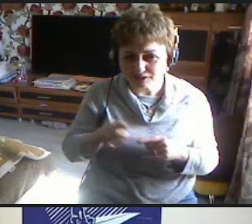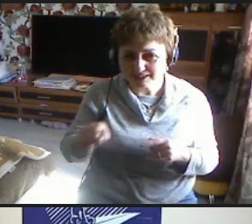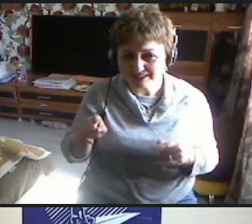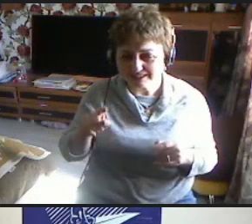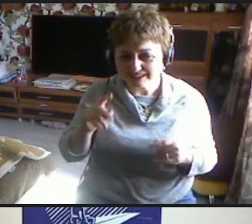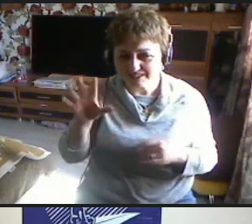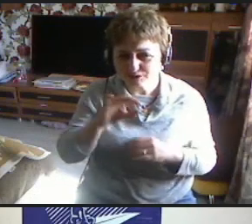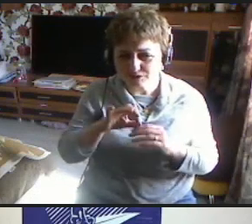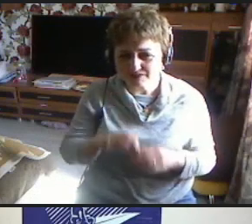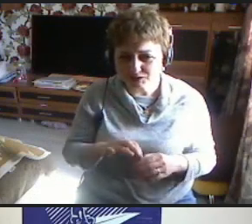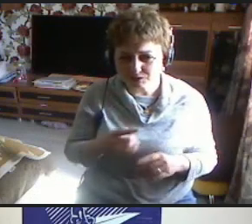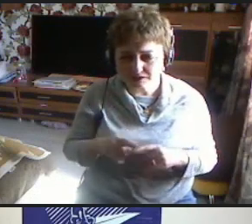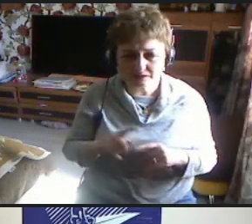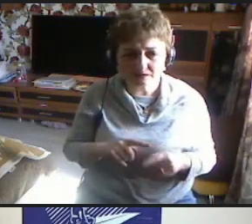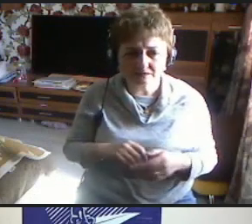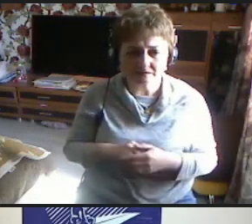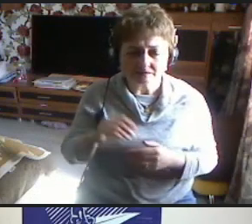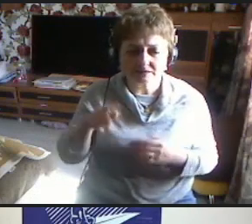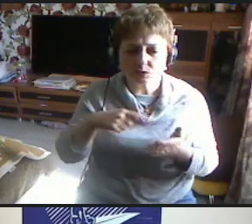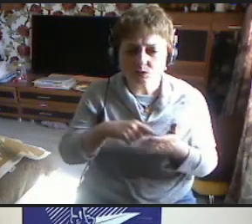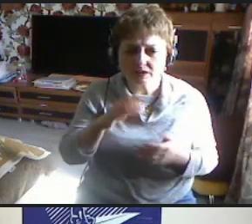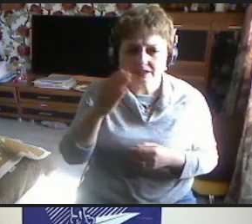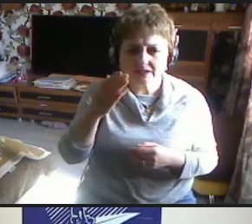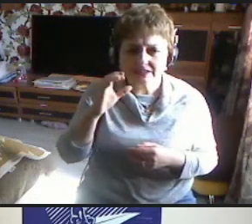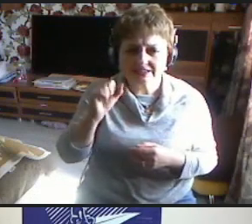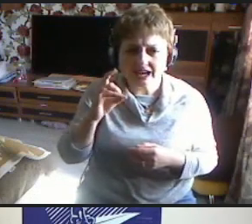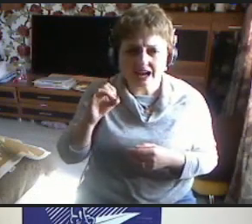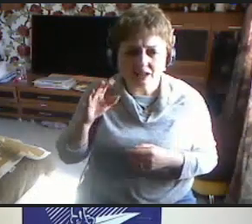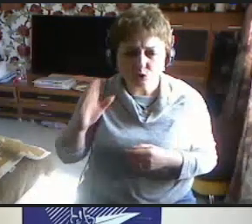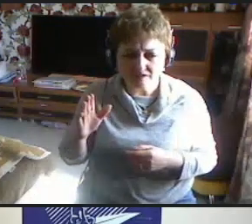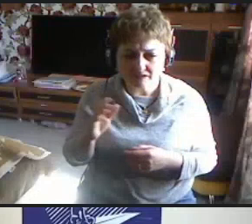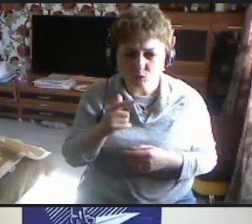Так, город Саратов, Гульмира Аненкова.